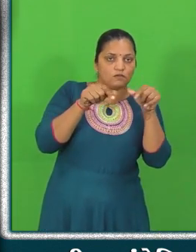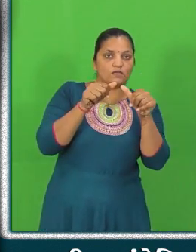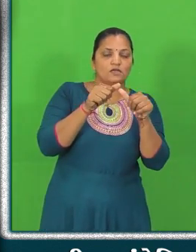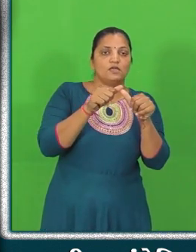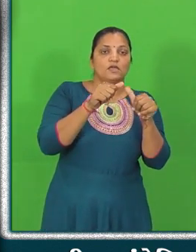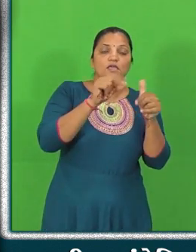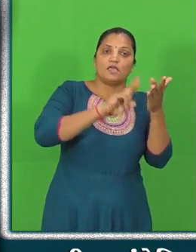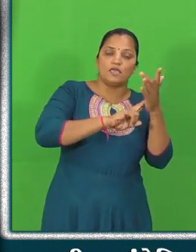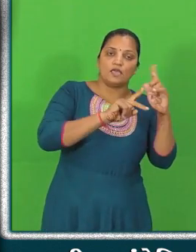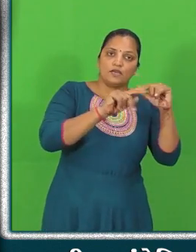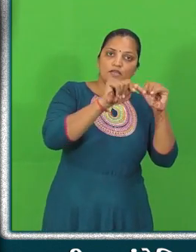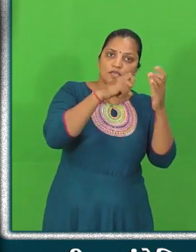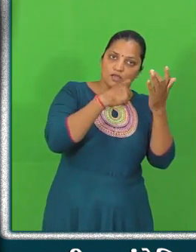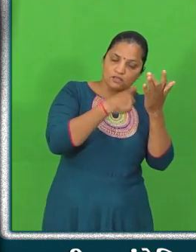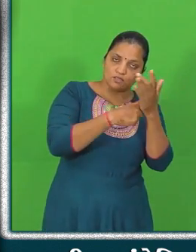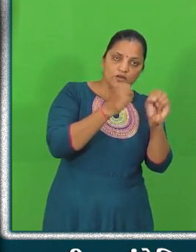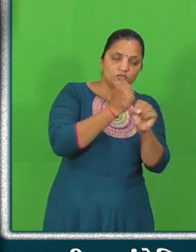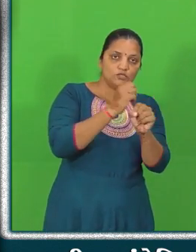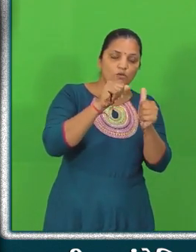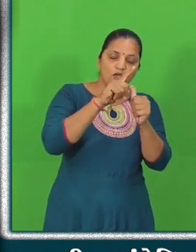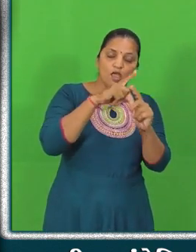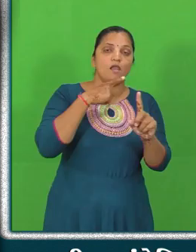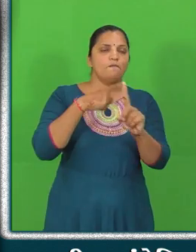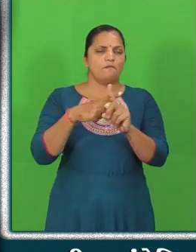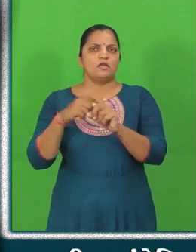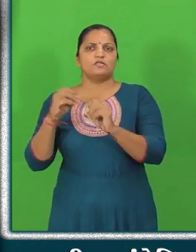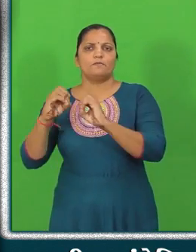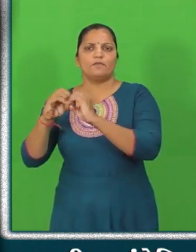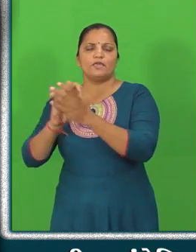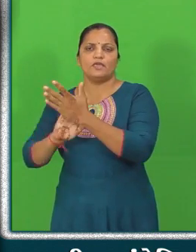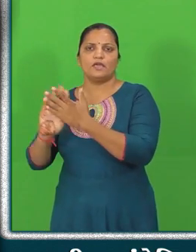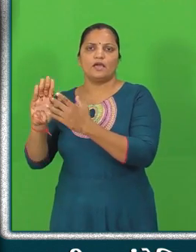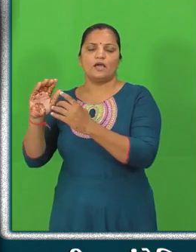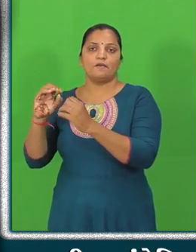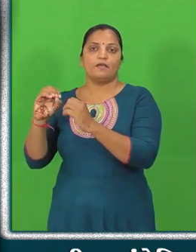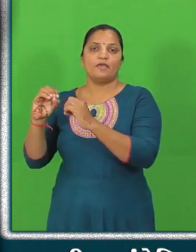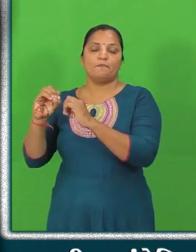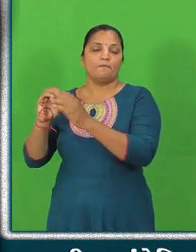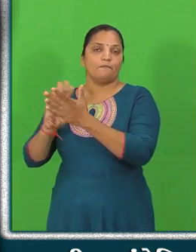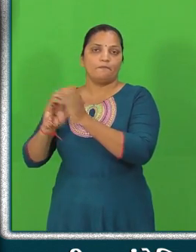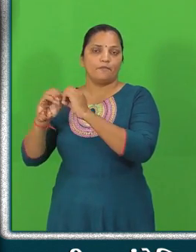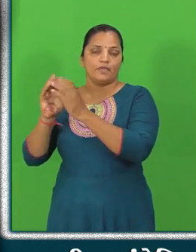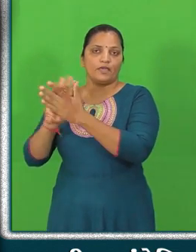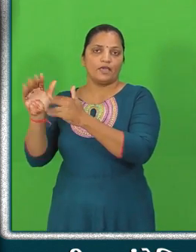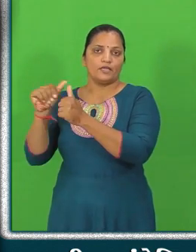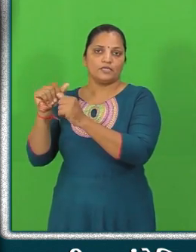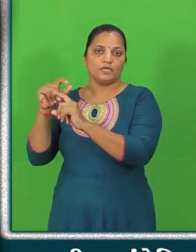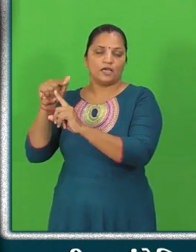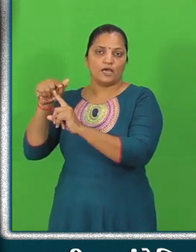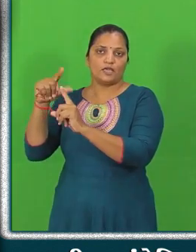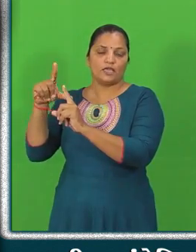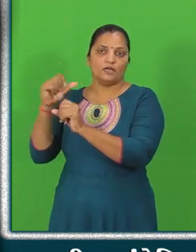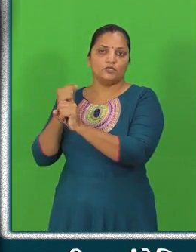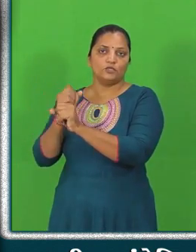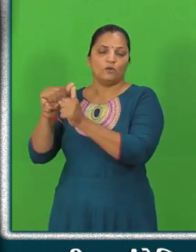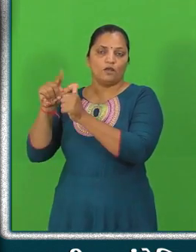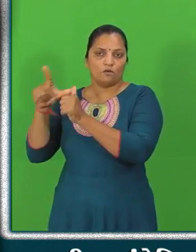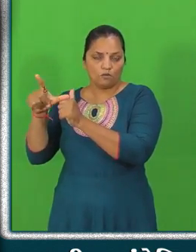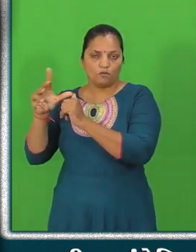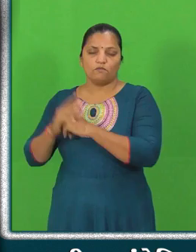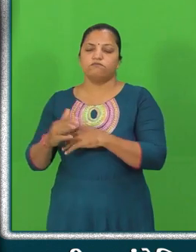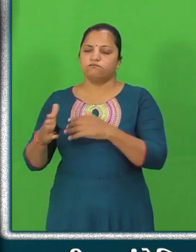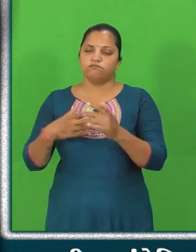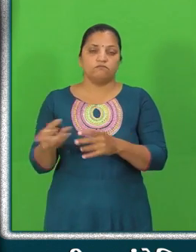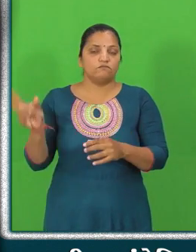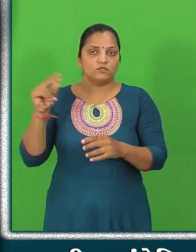અંતર્ગોળ અરીસો હોય કે બહિર્ગોળ અરીસો હોય, વેરી ગુડ। તો મિત્રો, હવે આપણે એ વાતને ફરીથી એક વખત જોઈ લઈએ।